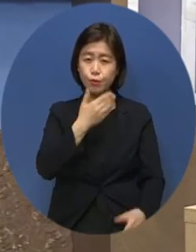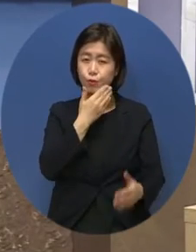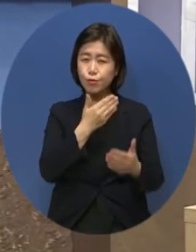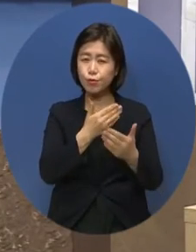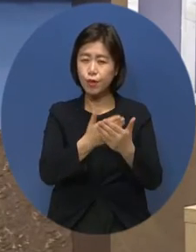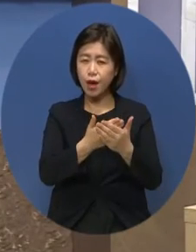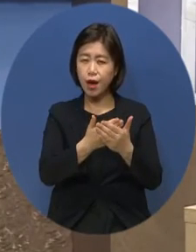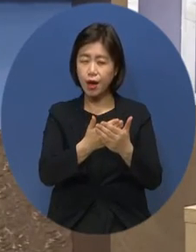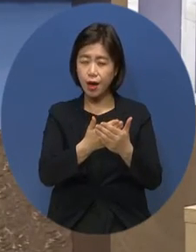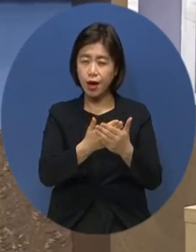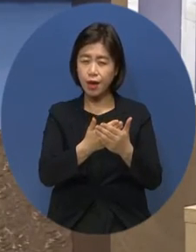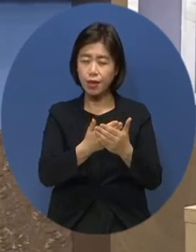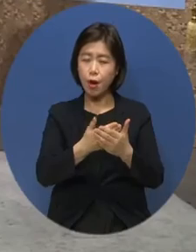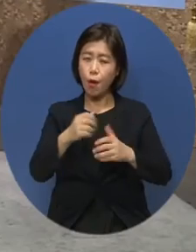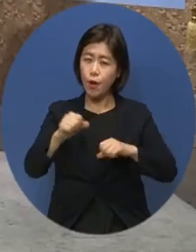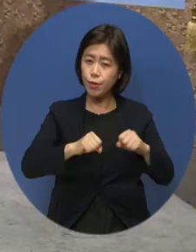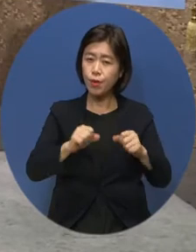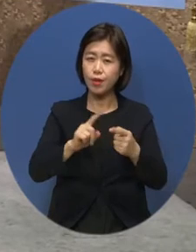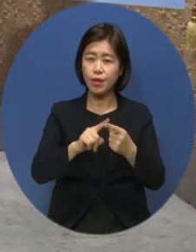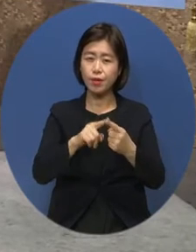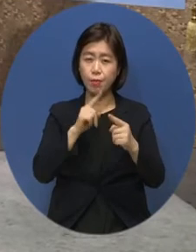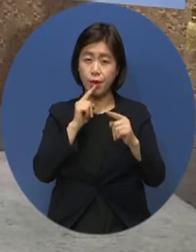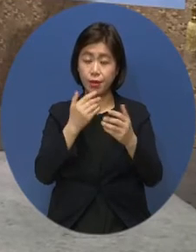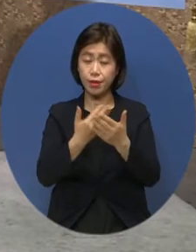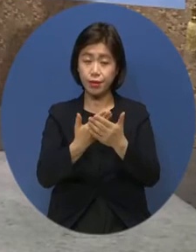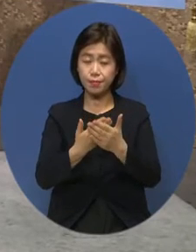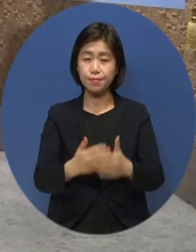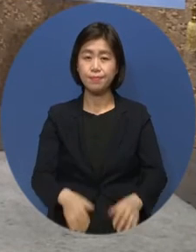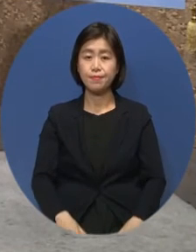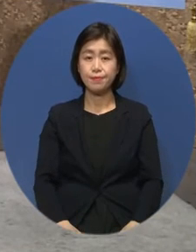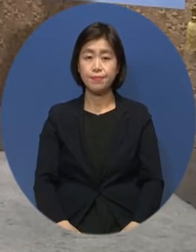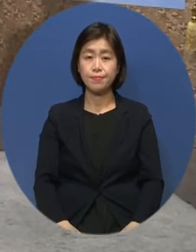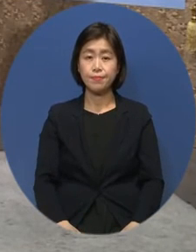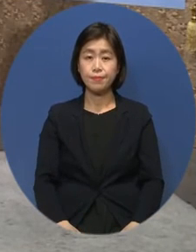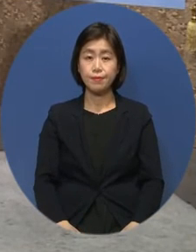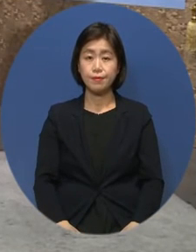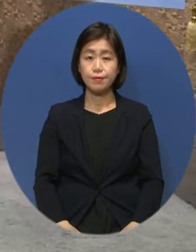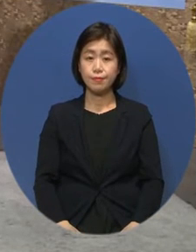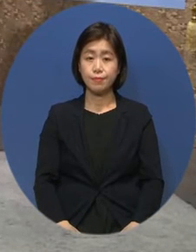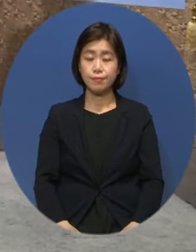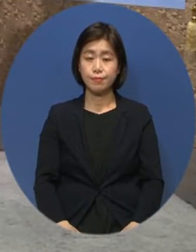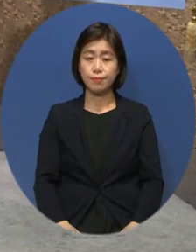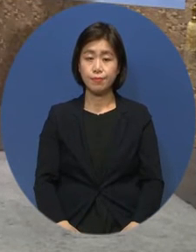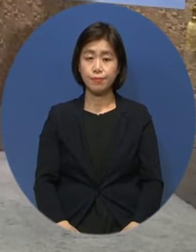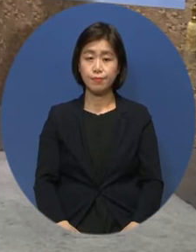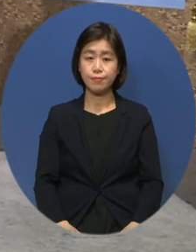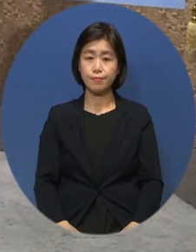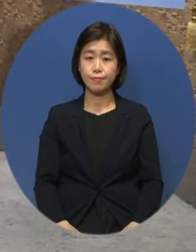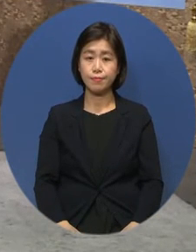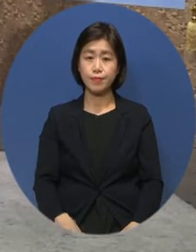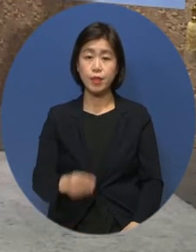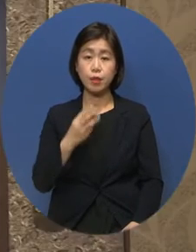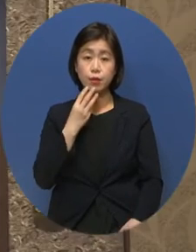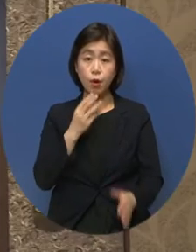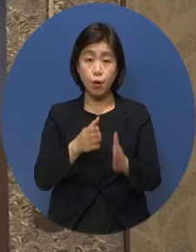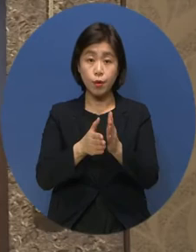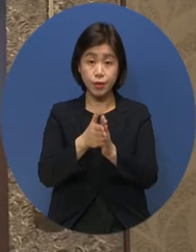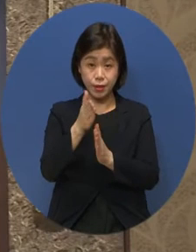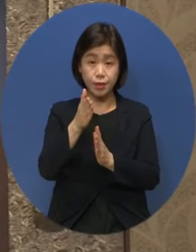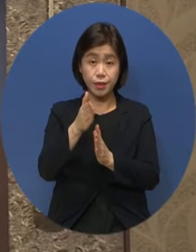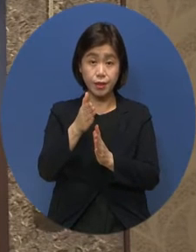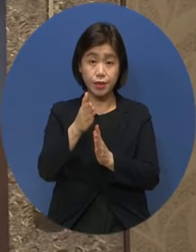소개 말씀 부탁드립니다 4 아무래도 우리 복식 원은 너 서울시